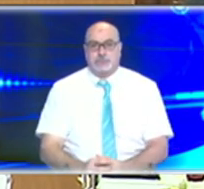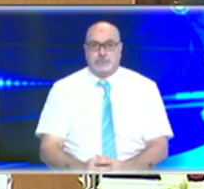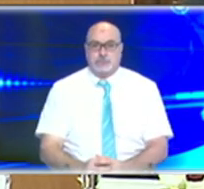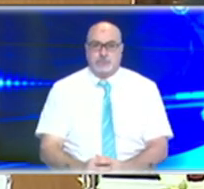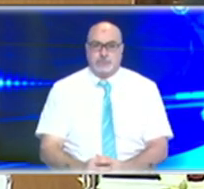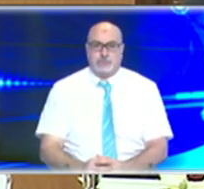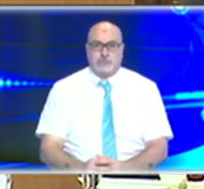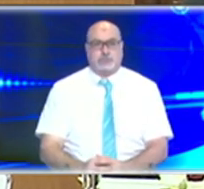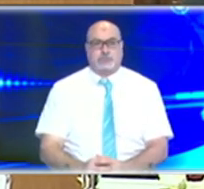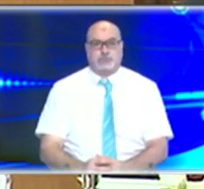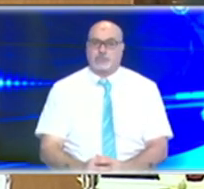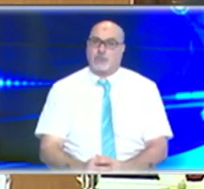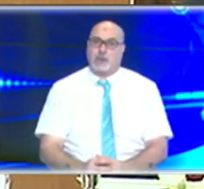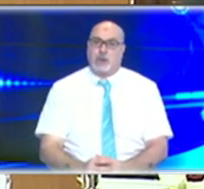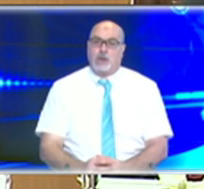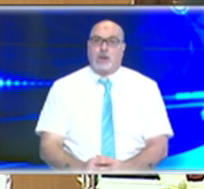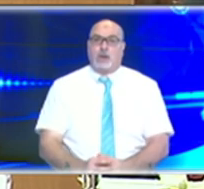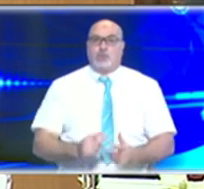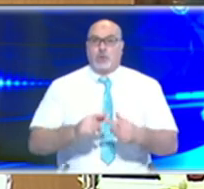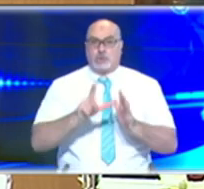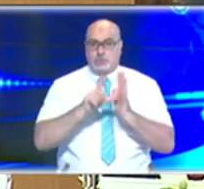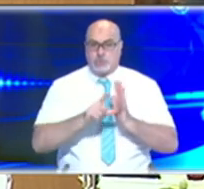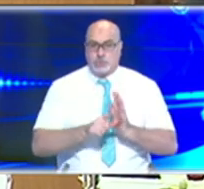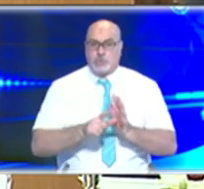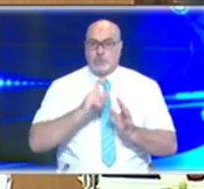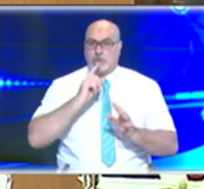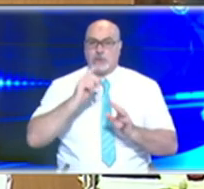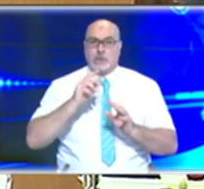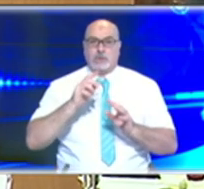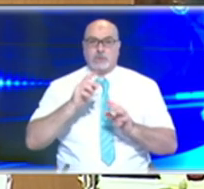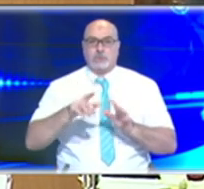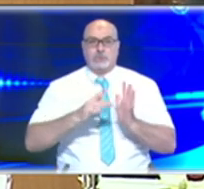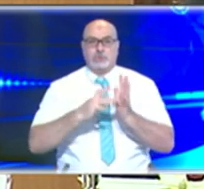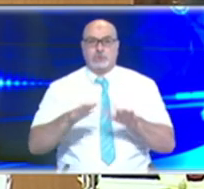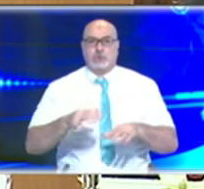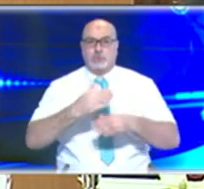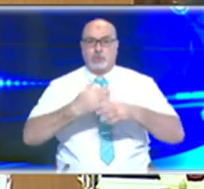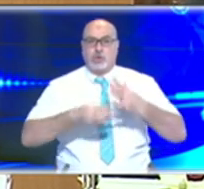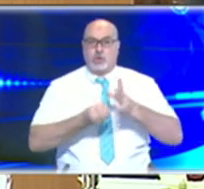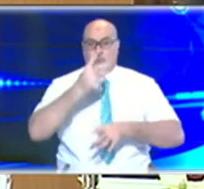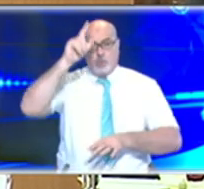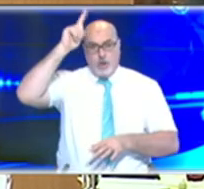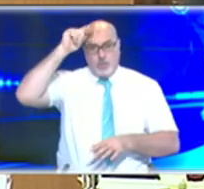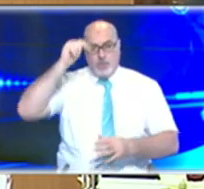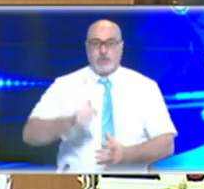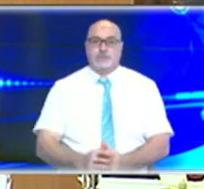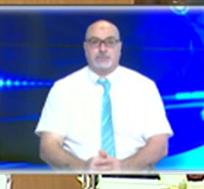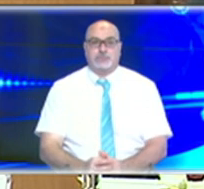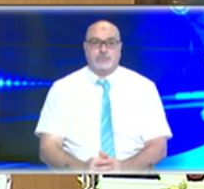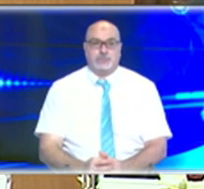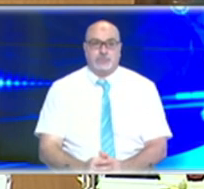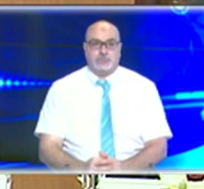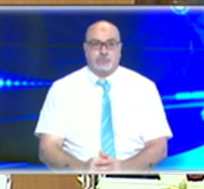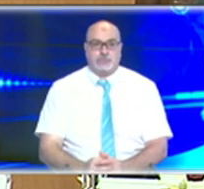الدستور يسمح بتجسيد الالتزامات المقررة لبناء جمهورية جديدة من